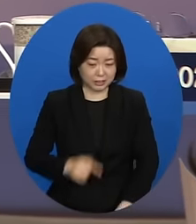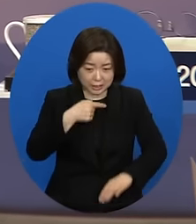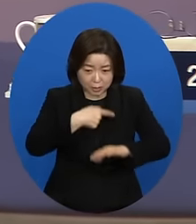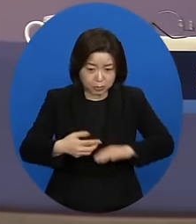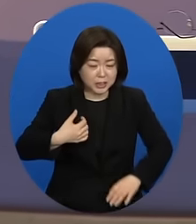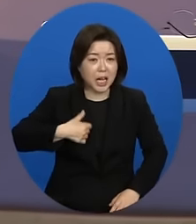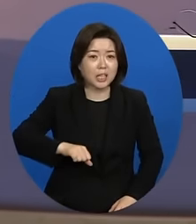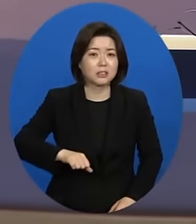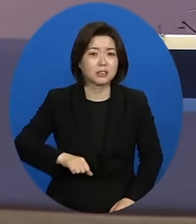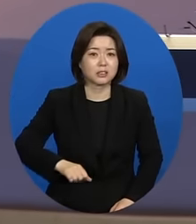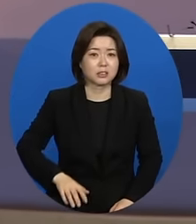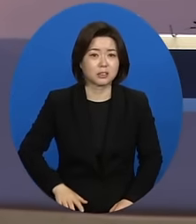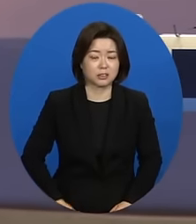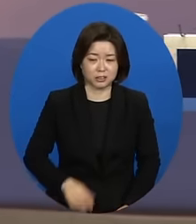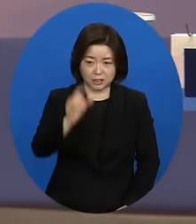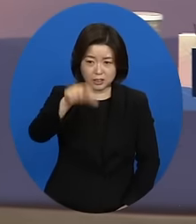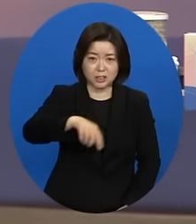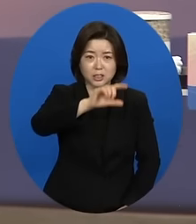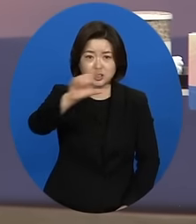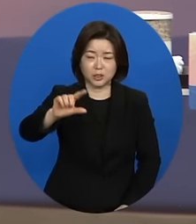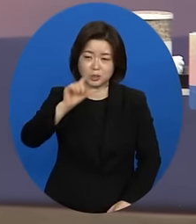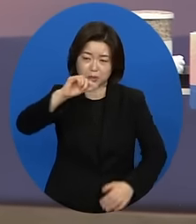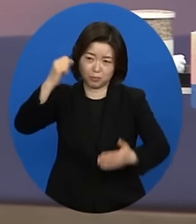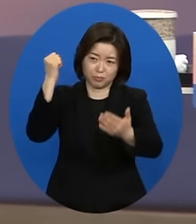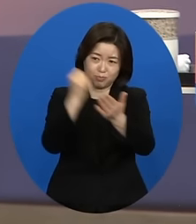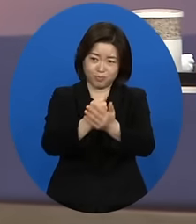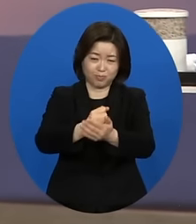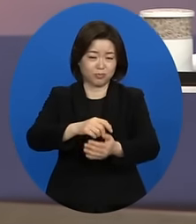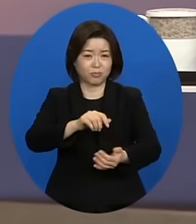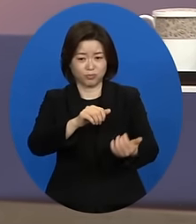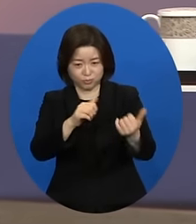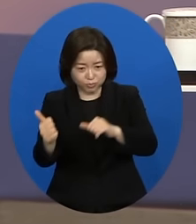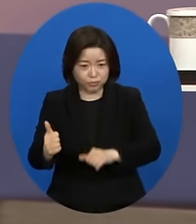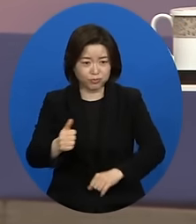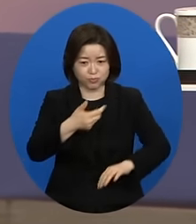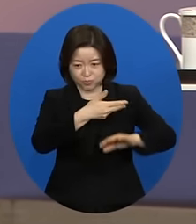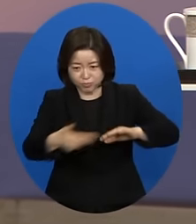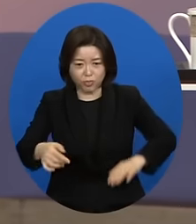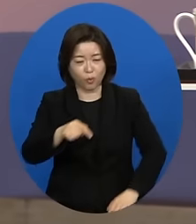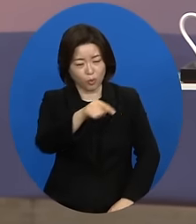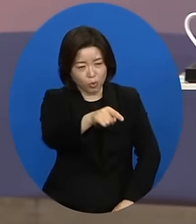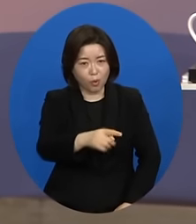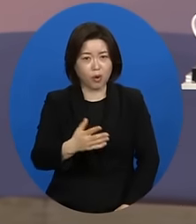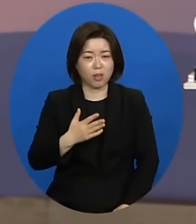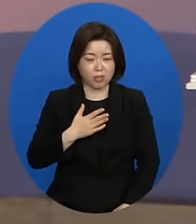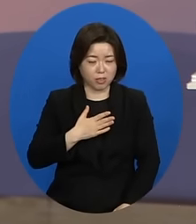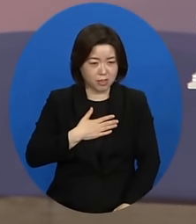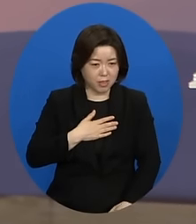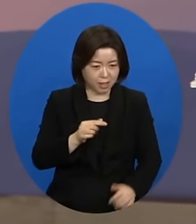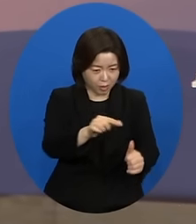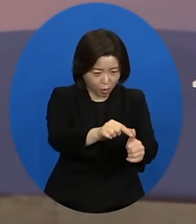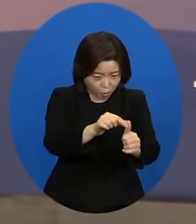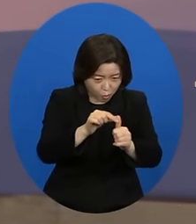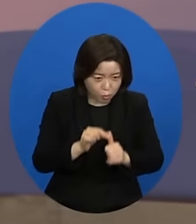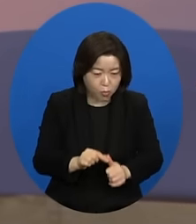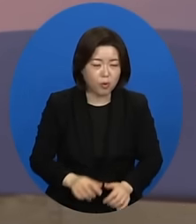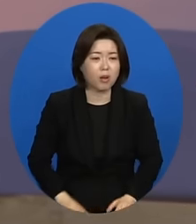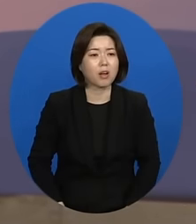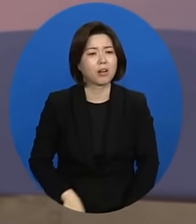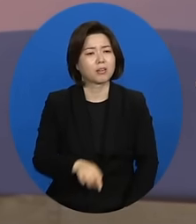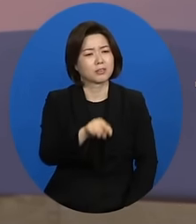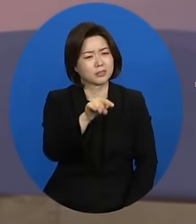친아들을 십자가에 못 박아 죽여서 피 흘리게 해서 너를 내 사람으로 만들었는데 너는